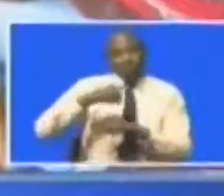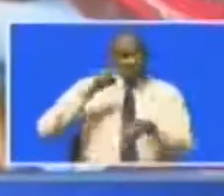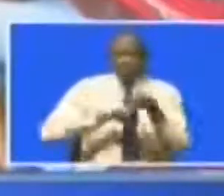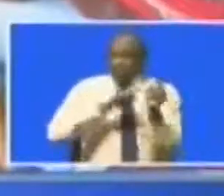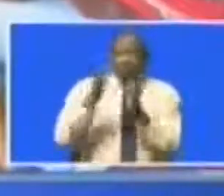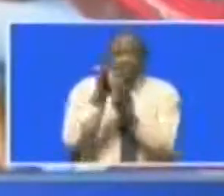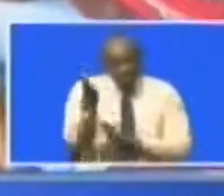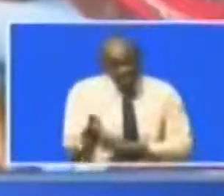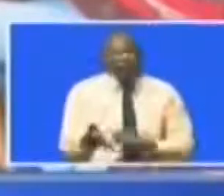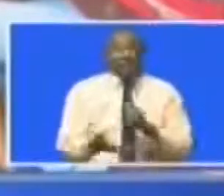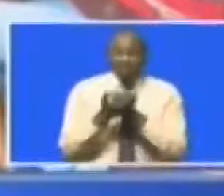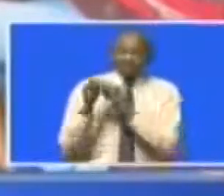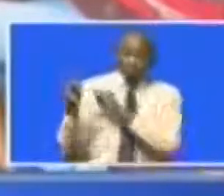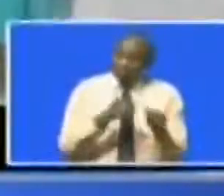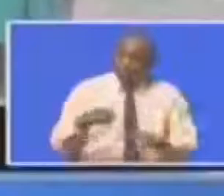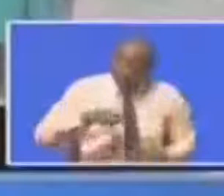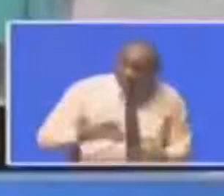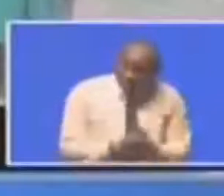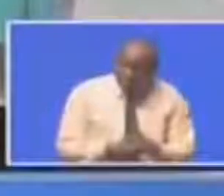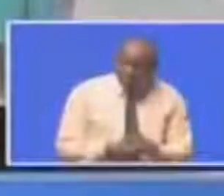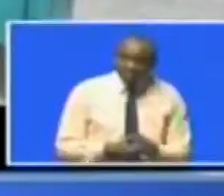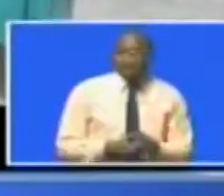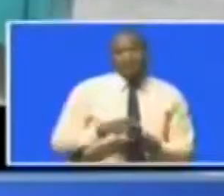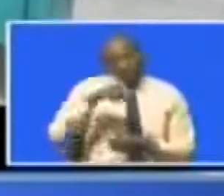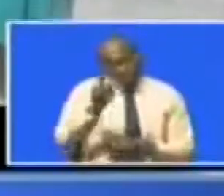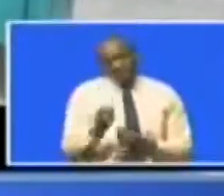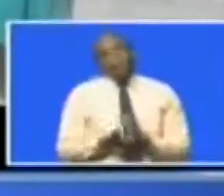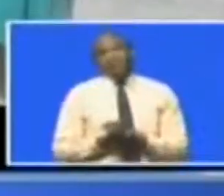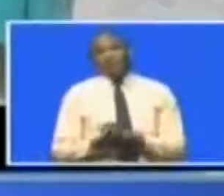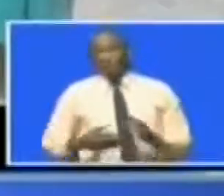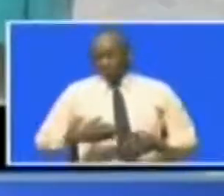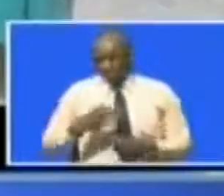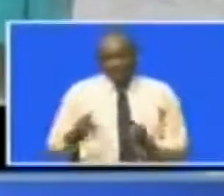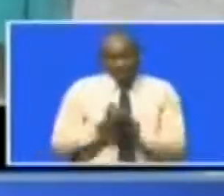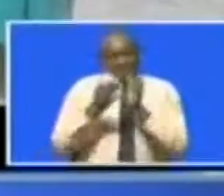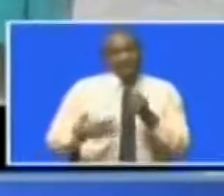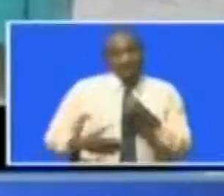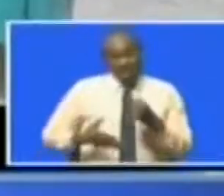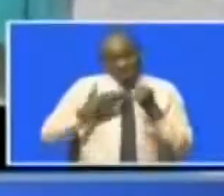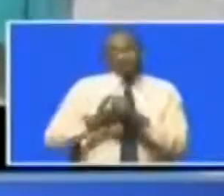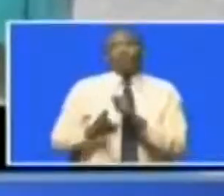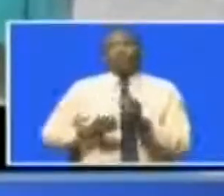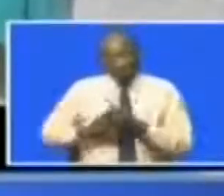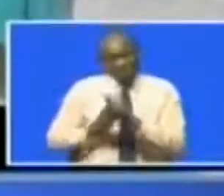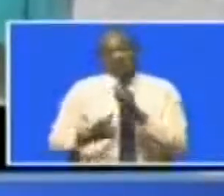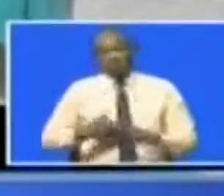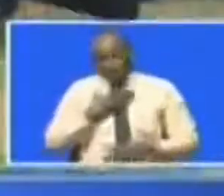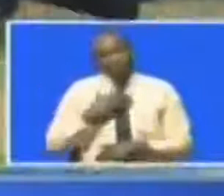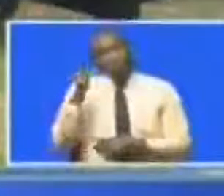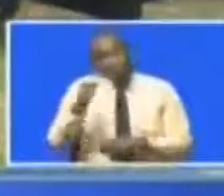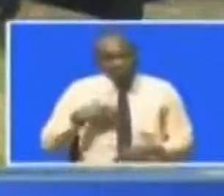naye anatufanyia introduction, anatupendeza kwa wazee wa kijiji ili wanaweza